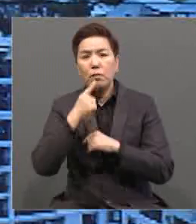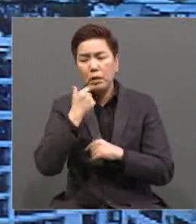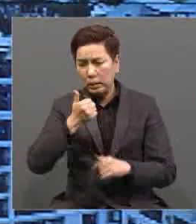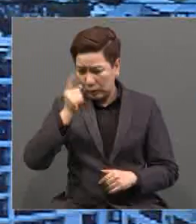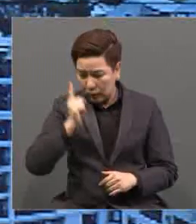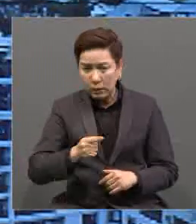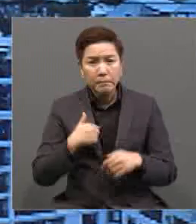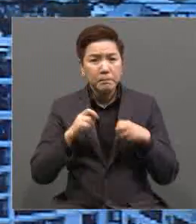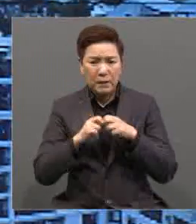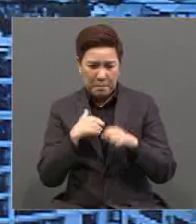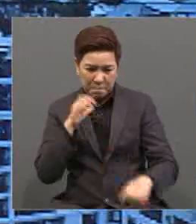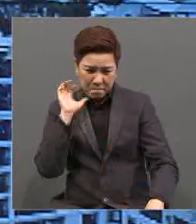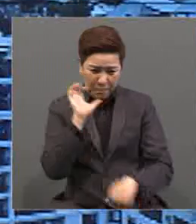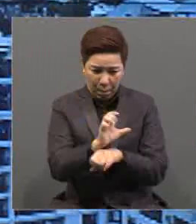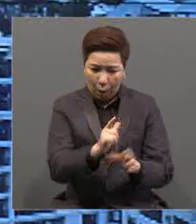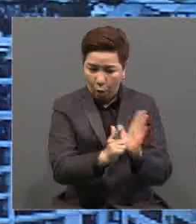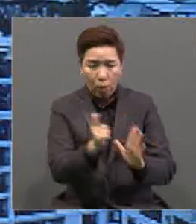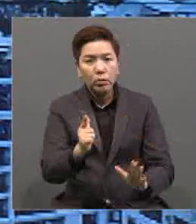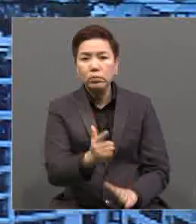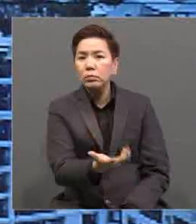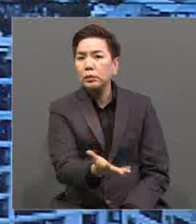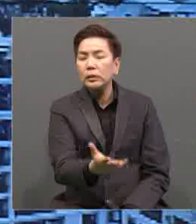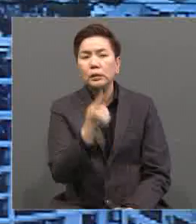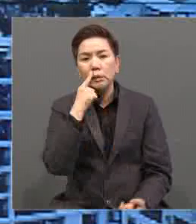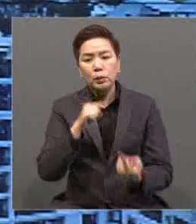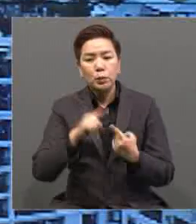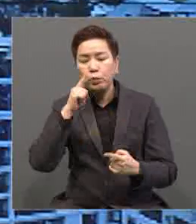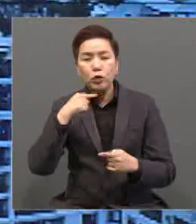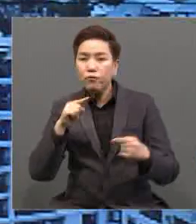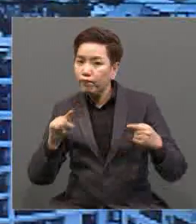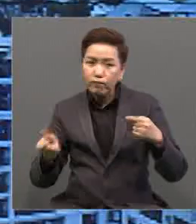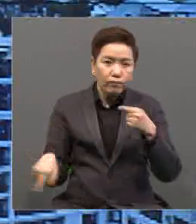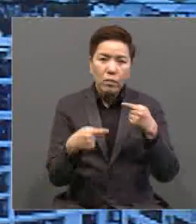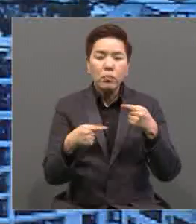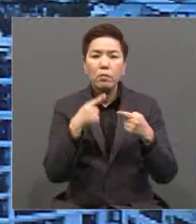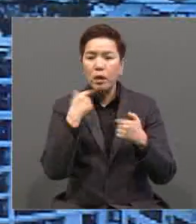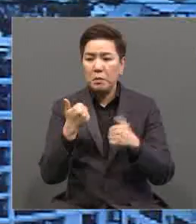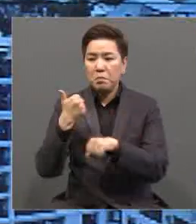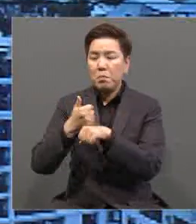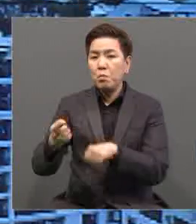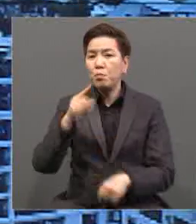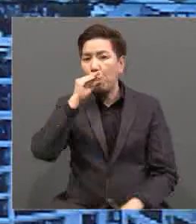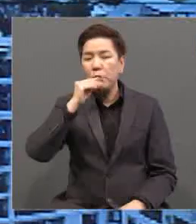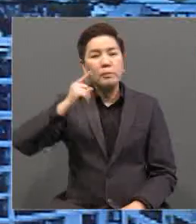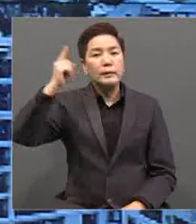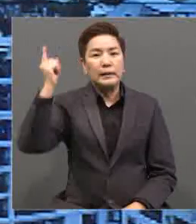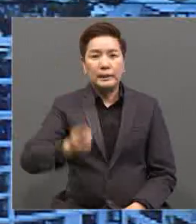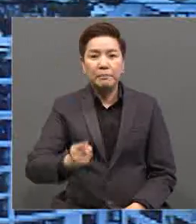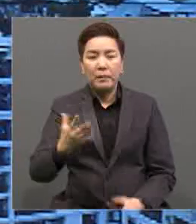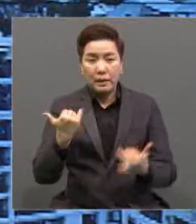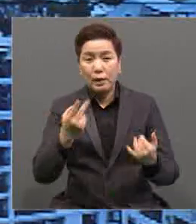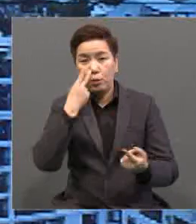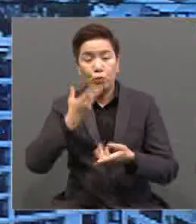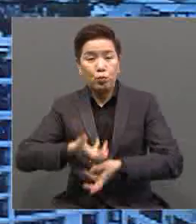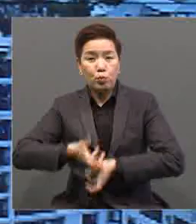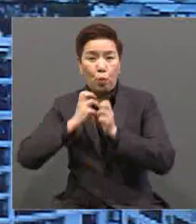ายืนยันไม่มีการบังคับให้ลาออกอดีตครูสาวก็โพสต์ต่อนะครับระบุที่ผอ.พูดนั้นไม่จริงย้